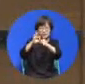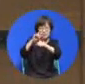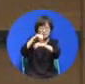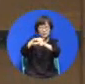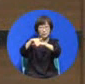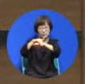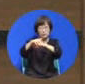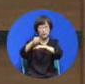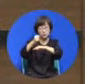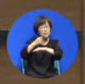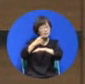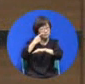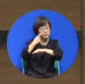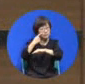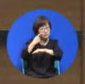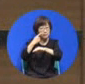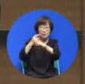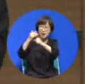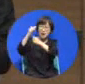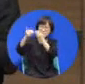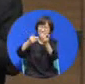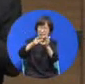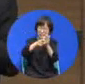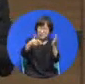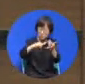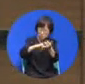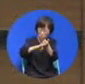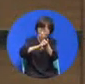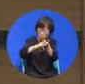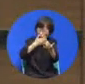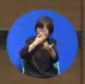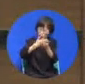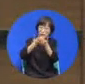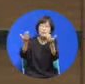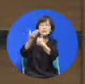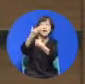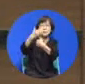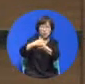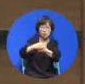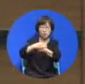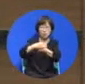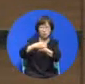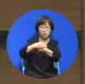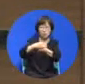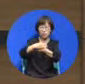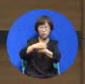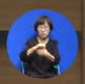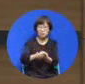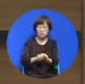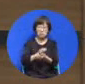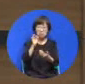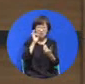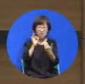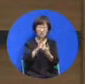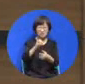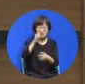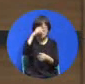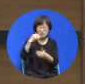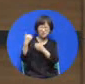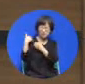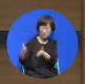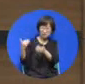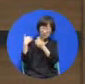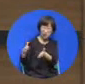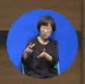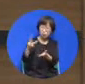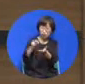시대적인 사명이에요. And if we have a time frame about 10 years, we can see something historic from this. Because if we don't do